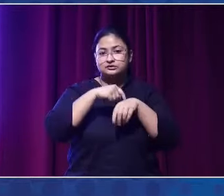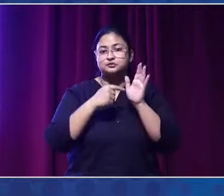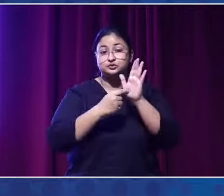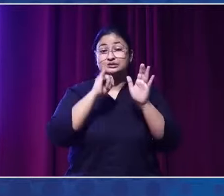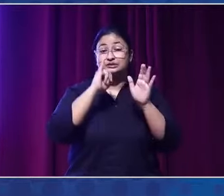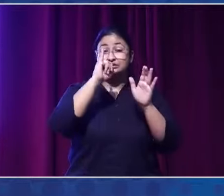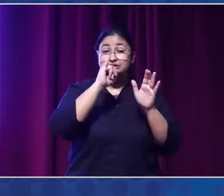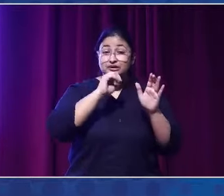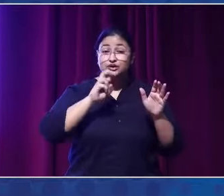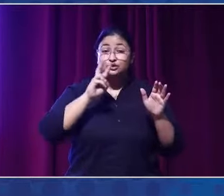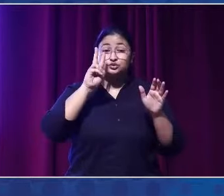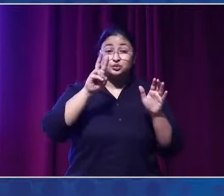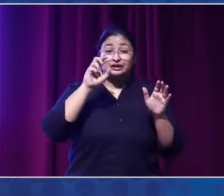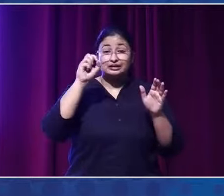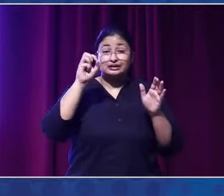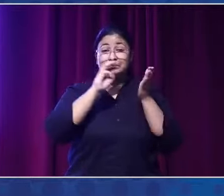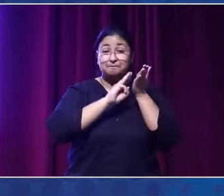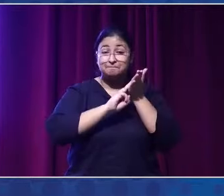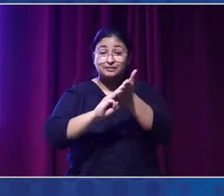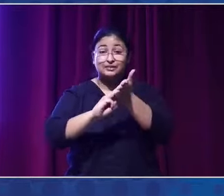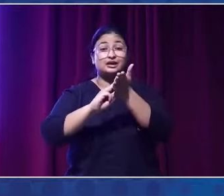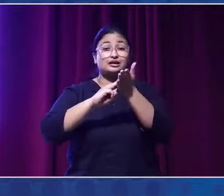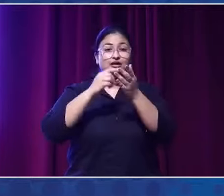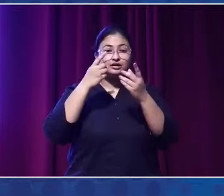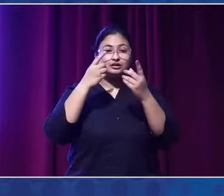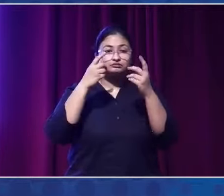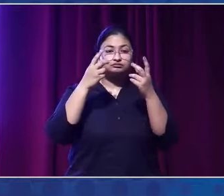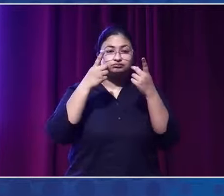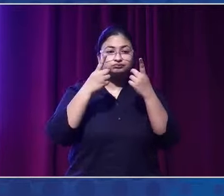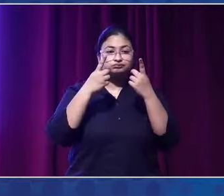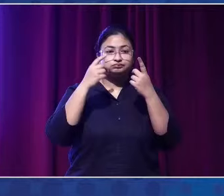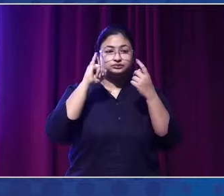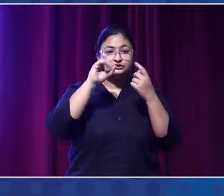620 मिलियन सर्चेज वर देयर ऑन ओनली 7 पोल डेज